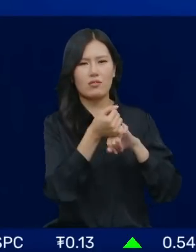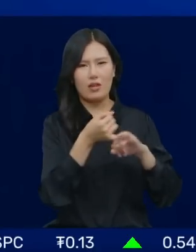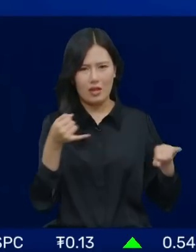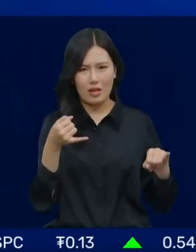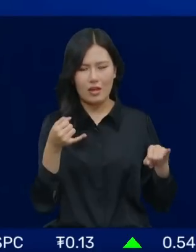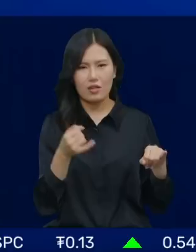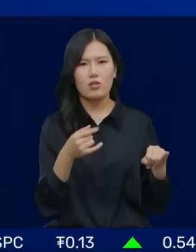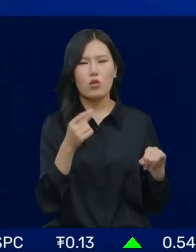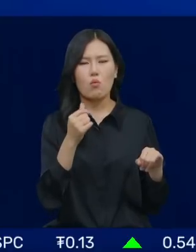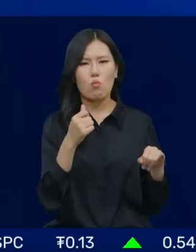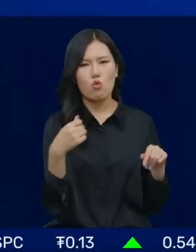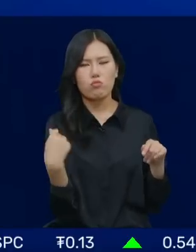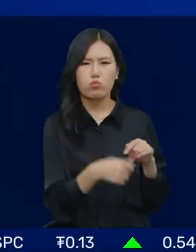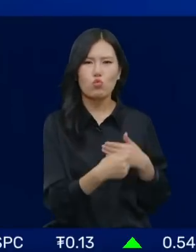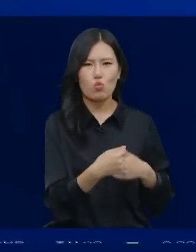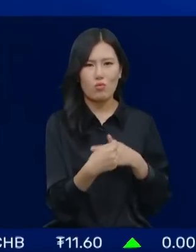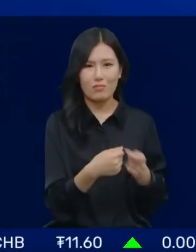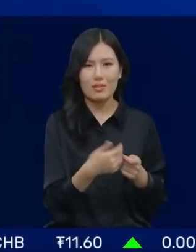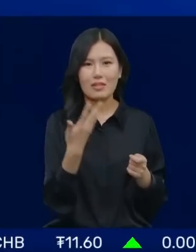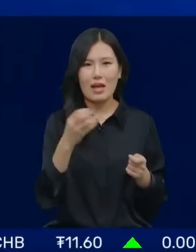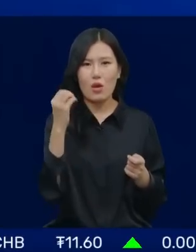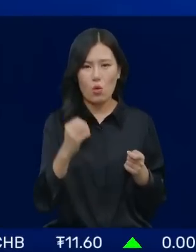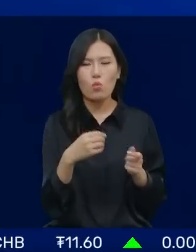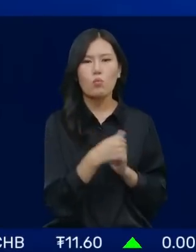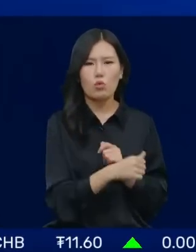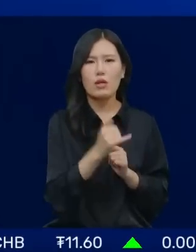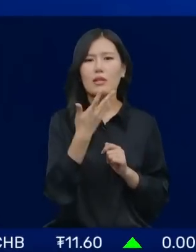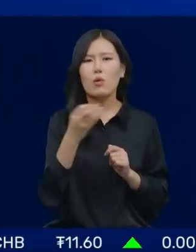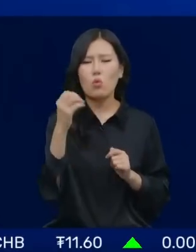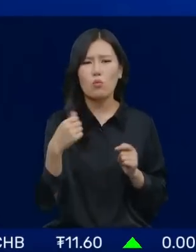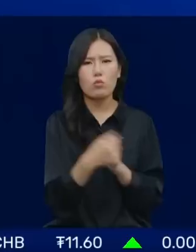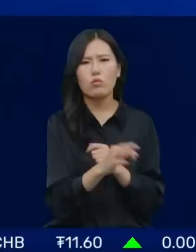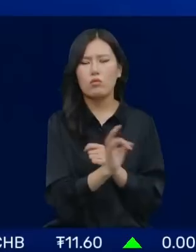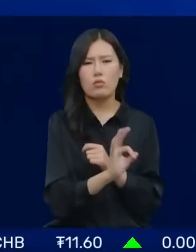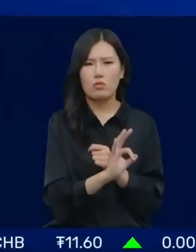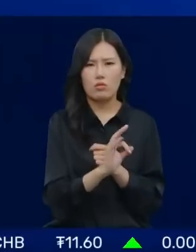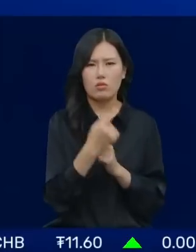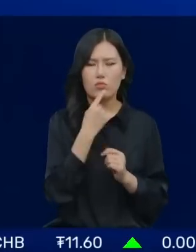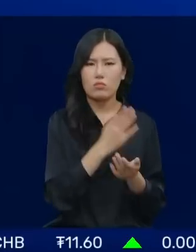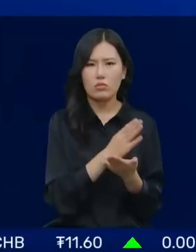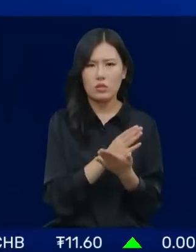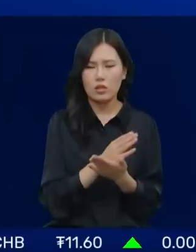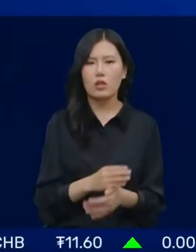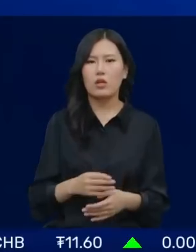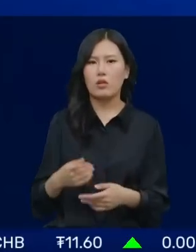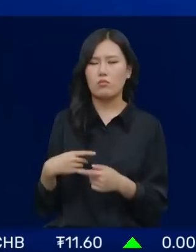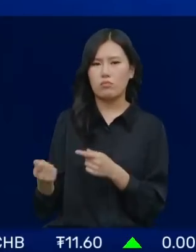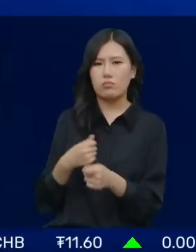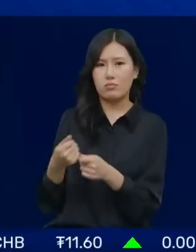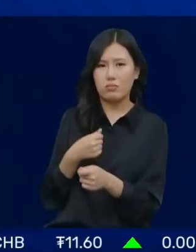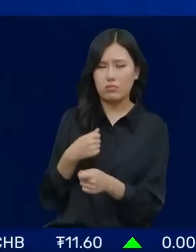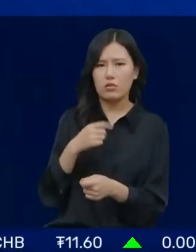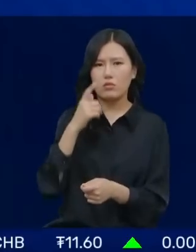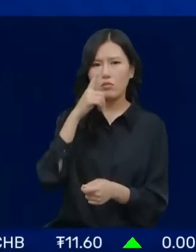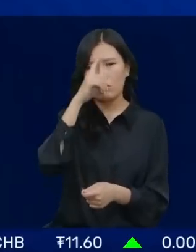шинжилсэн найруулгад өөрийнх нь орлогоос 50% доошгүй хэмжээгээр тэтгэмж тогтооно гэж тасгсан байна. За мөн тэтгүүлэгч эрүүл мэндийн тусламж